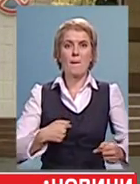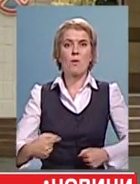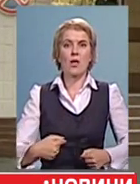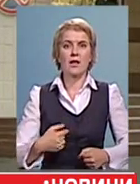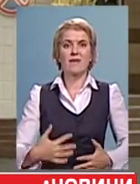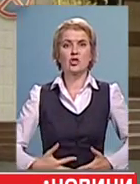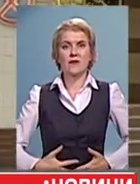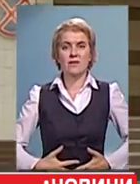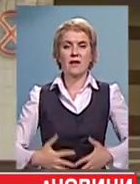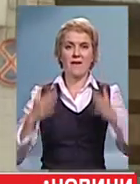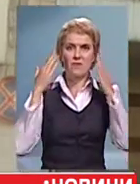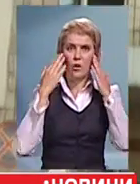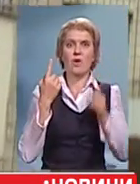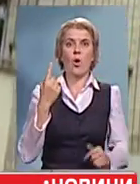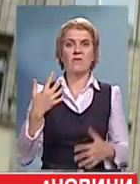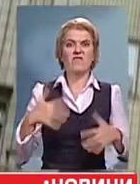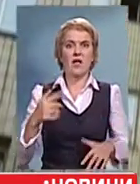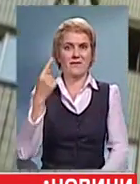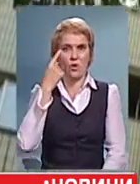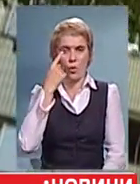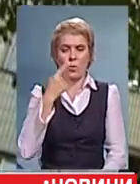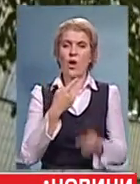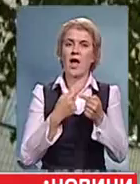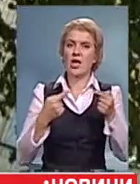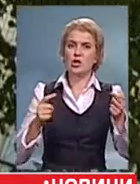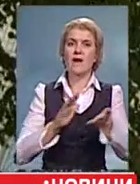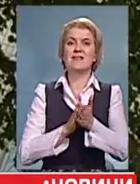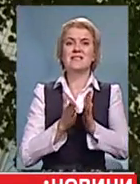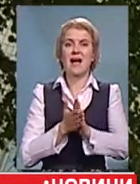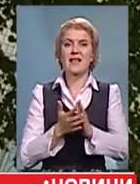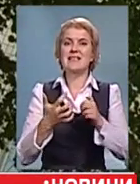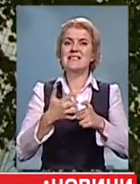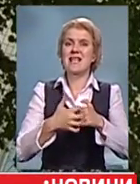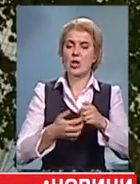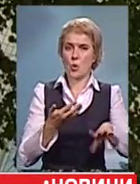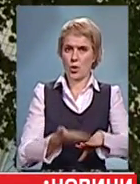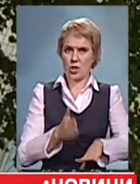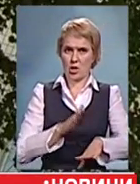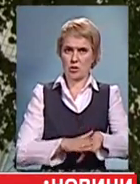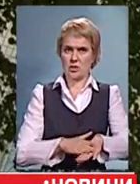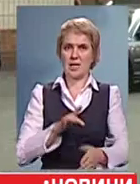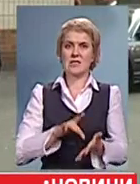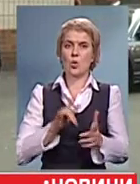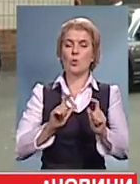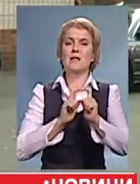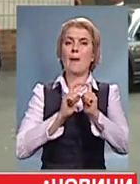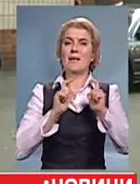постраждалих втратив око. Інші нацгвардійці переважно в стані середньої тяжкості. В столичному департаменті охорони здоров'я